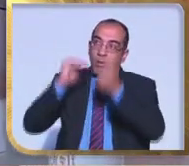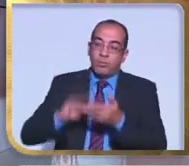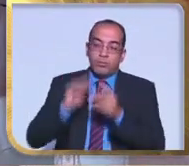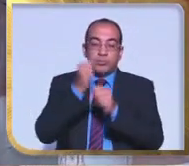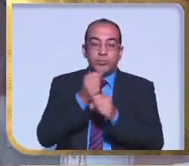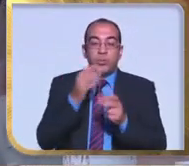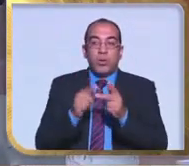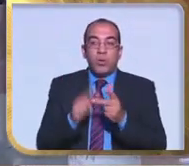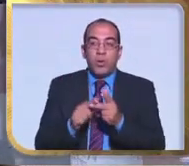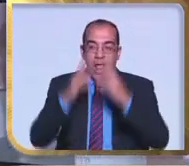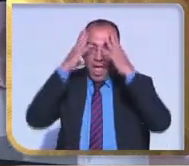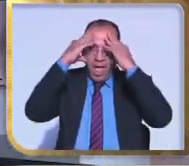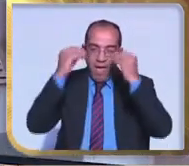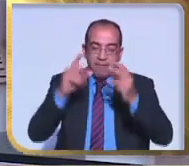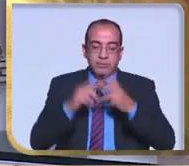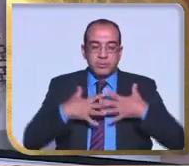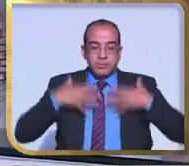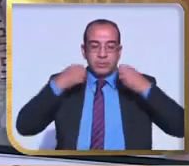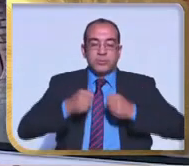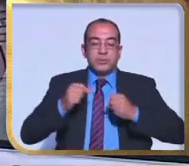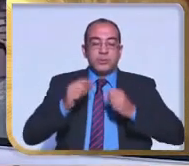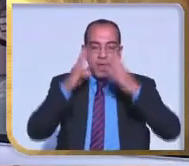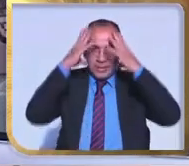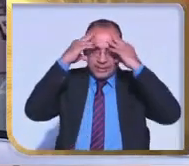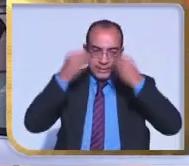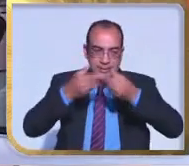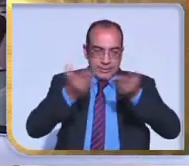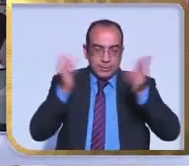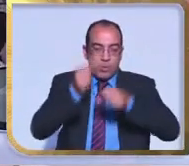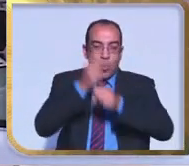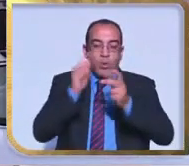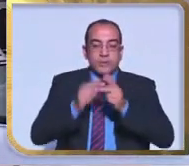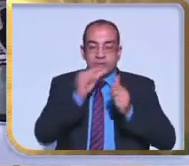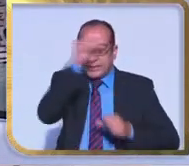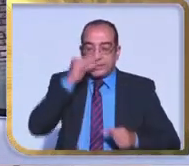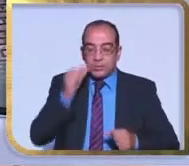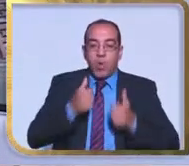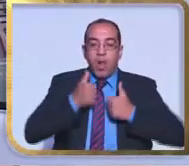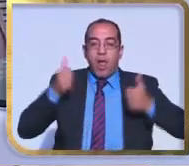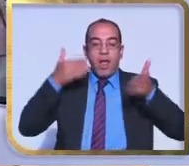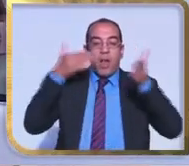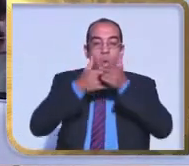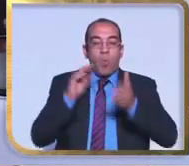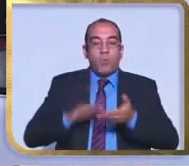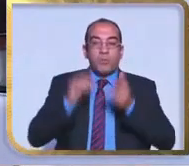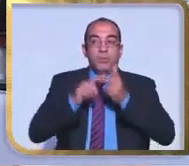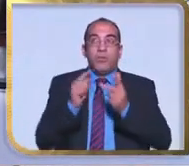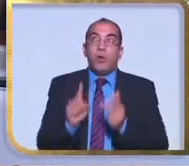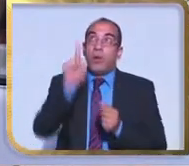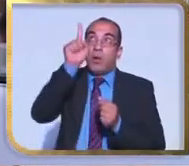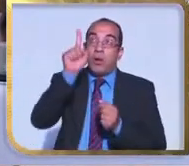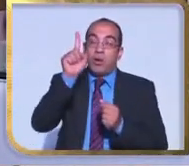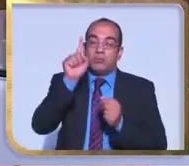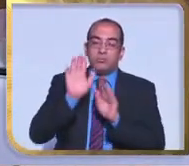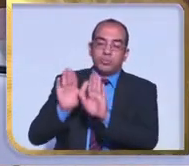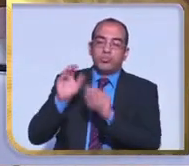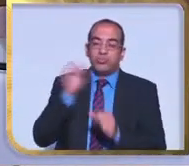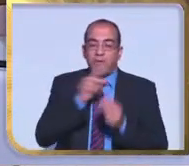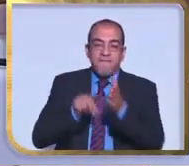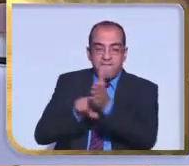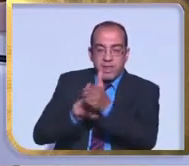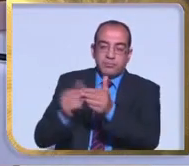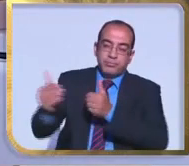الله العفو والعافية والمعافاة الدائمة في الدين والدنيا والآخرة. اللهم ادفع عنا كل